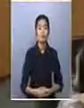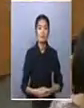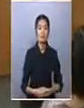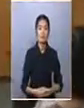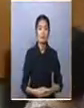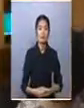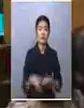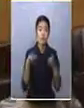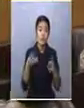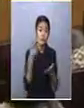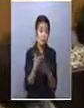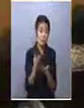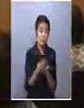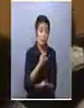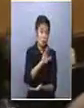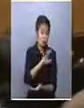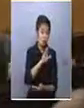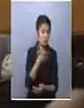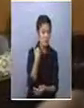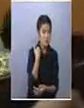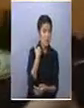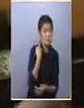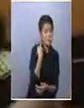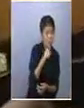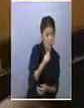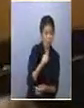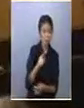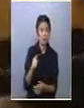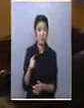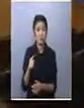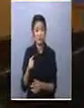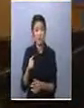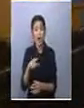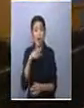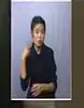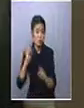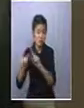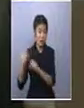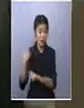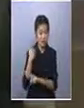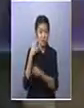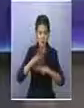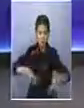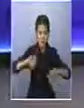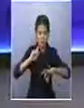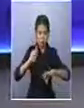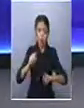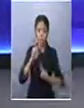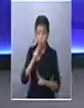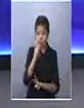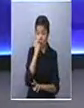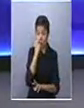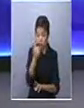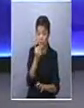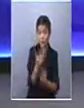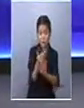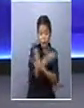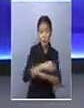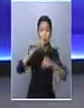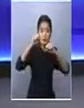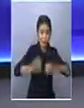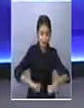การลงทุนที่ยังมีปัจจัยบวกและปัจจัยลบจำเป็นอย่างยิ่งที่นักลงทุนต้องระมัดระวังและศึกษาการลงทุนก่อนตัดสินใจลงทุนทุก